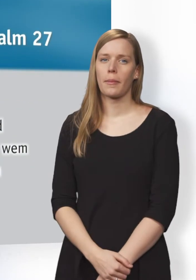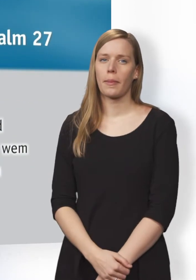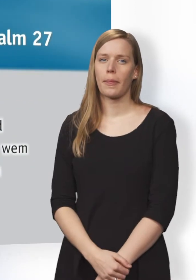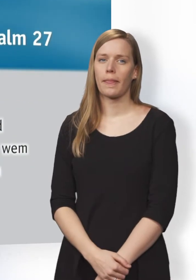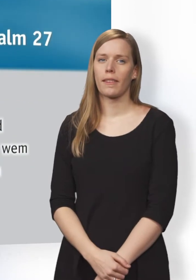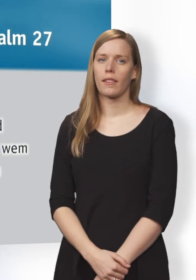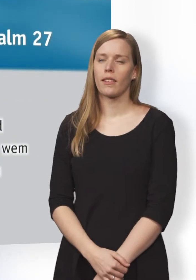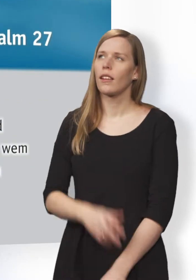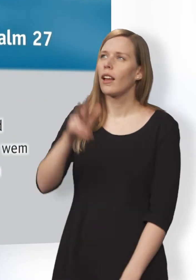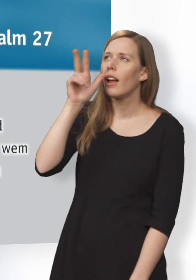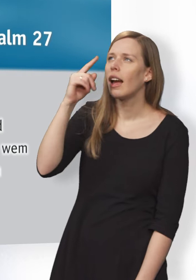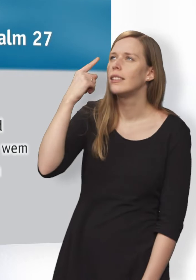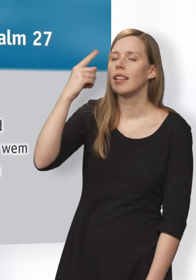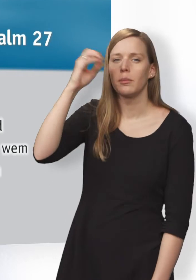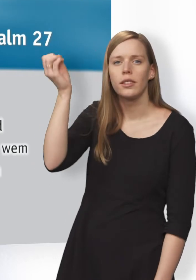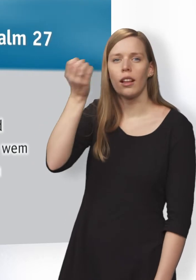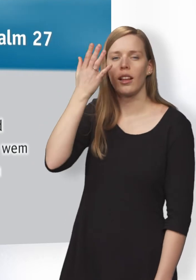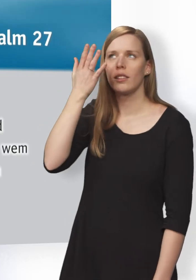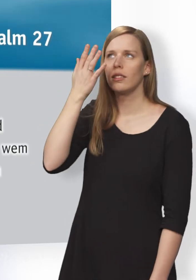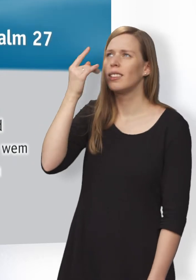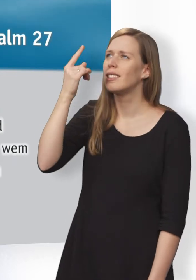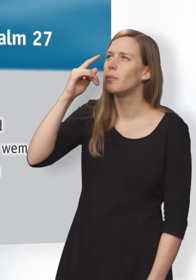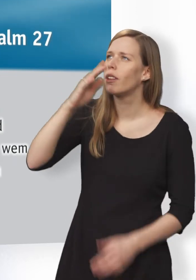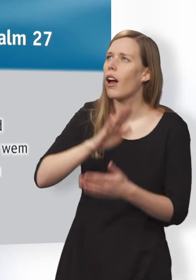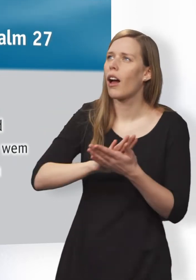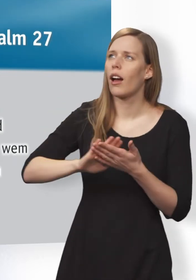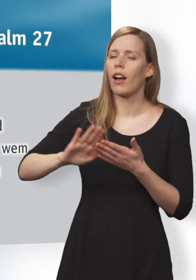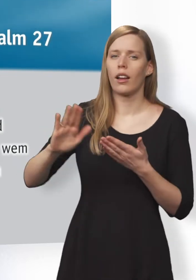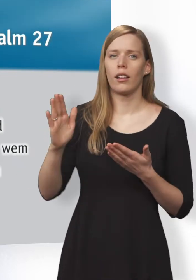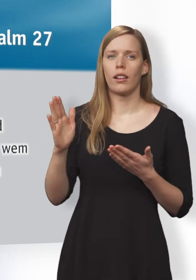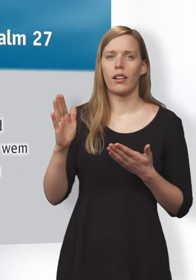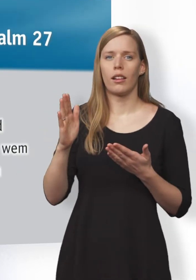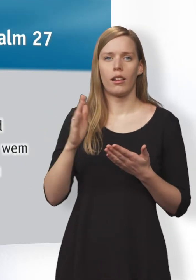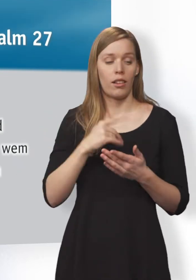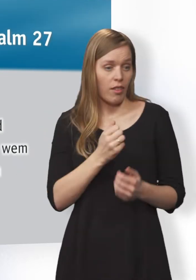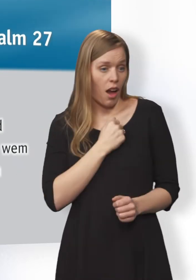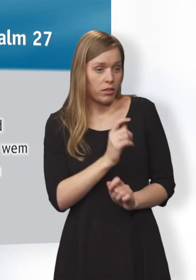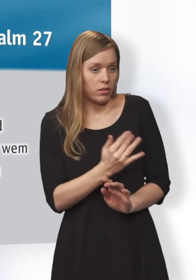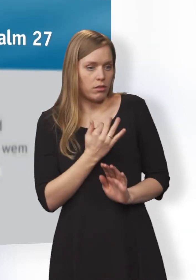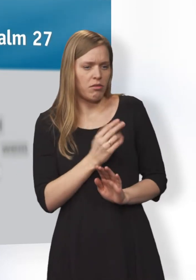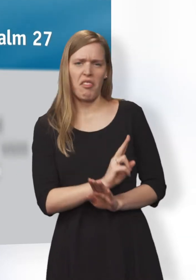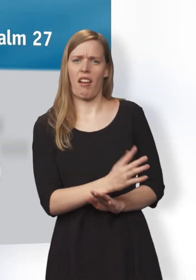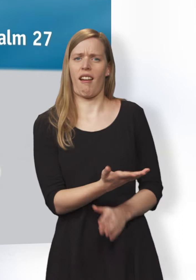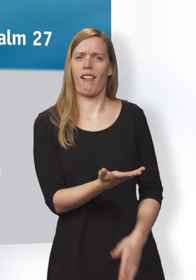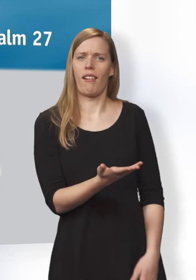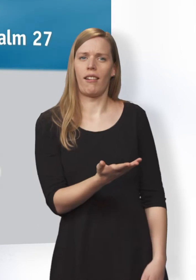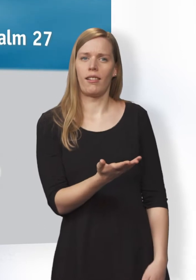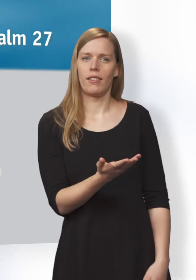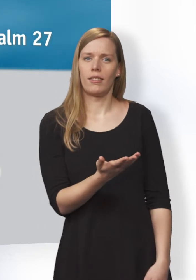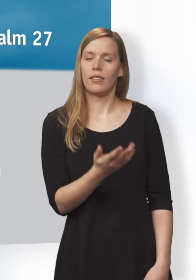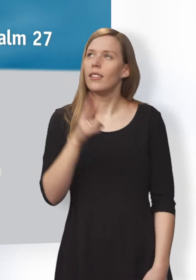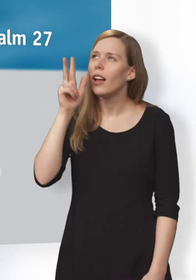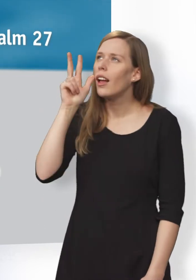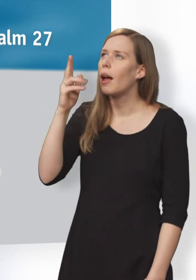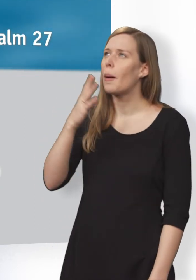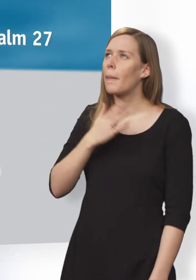der herr ist mein licht und mein heil vor wem sollte ich mich fürchten der